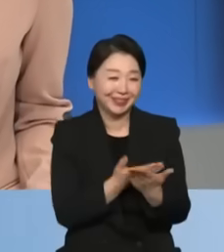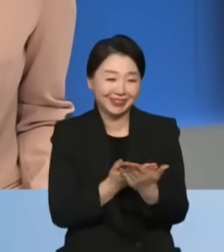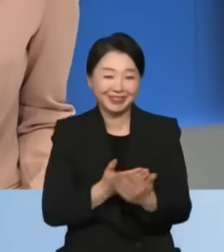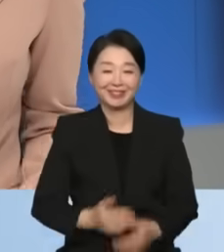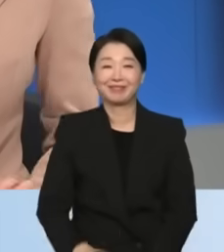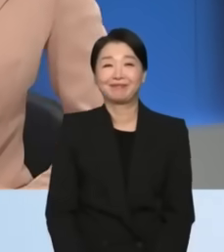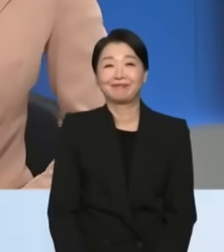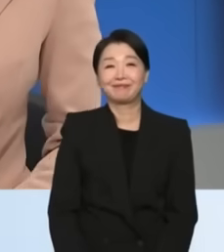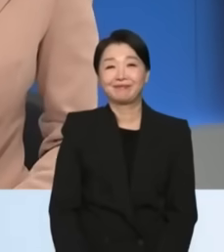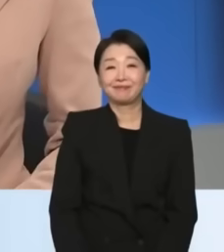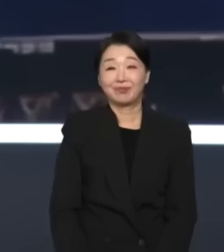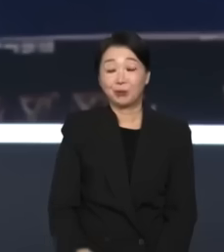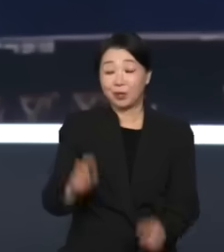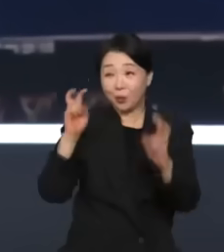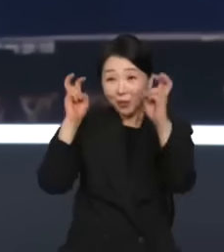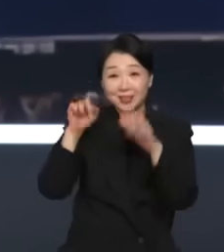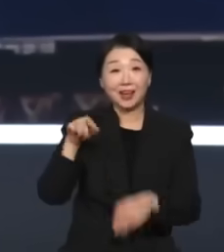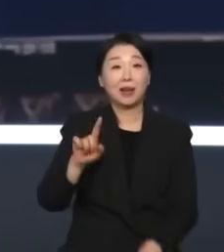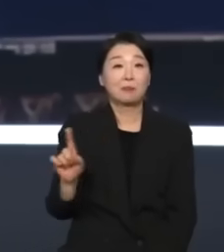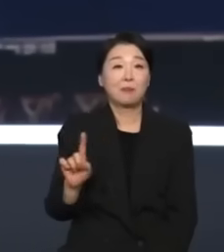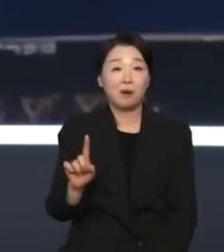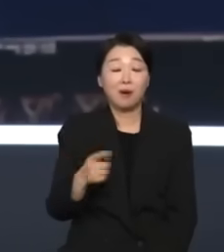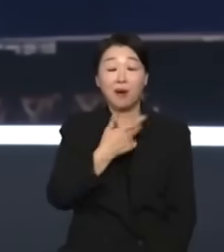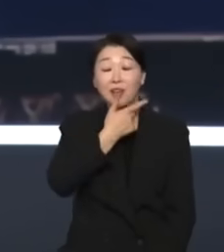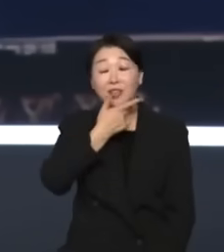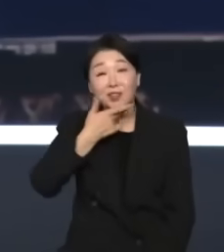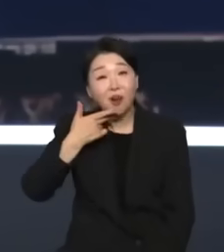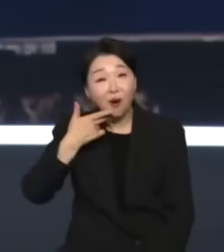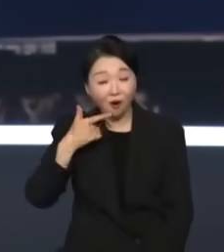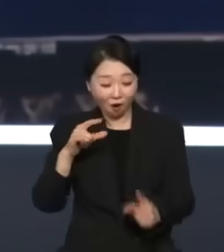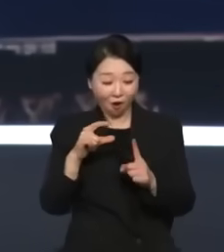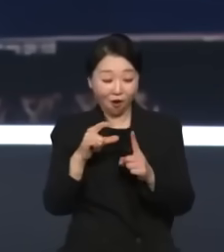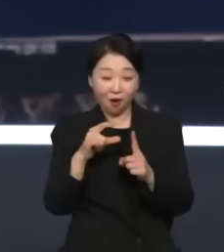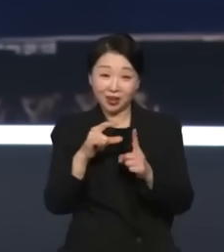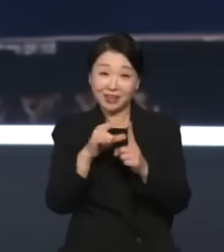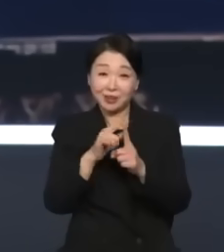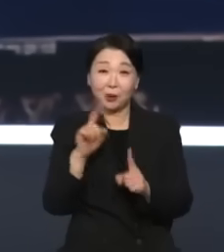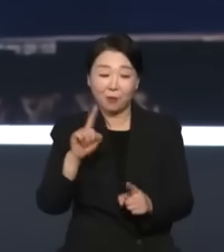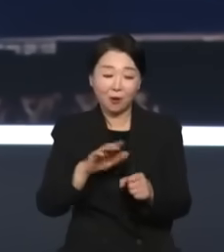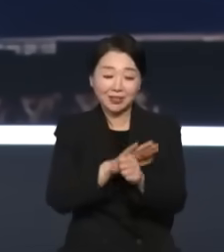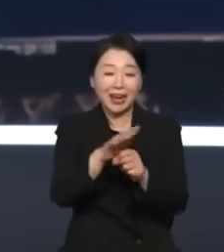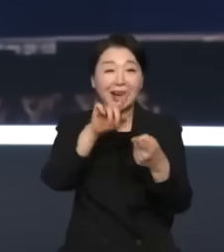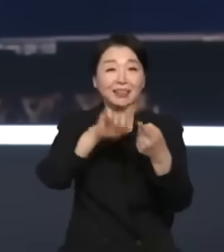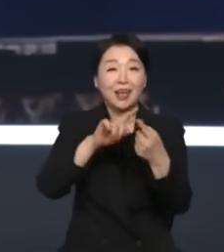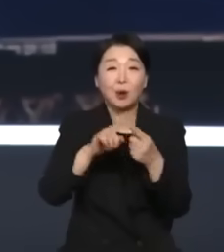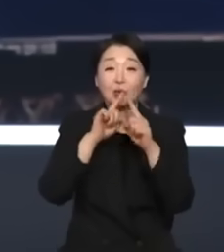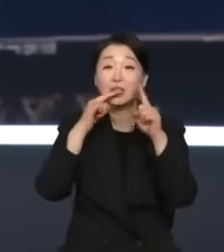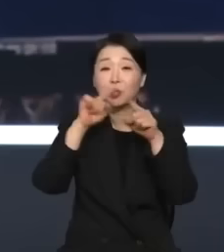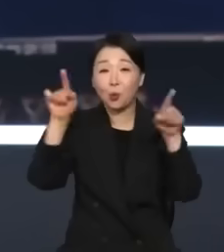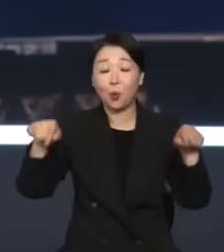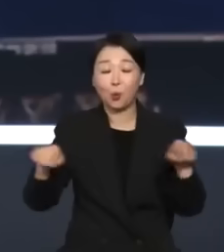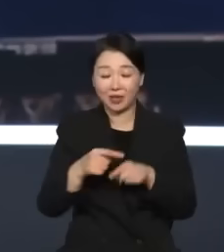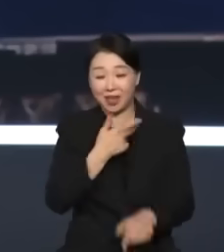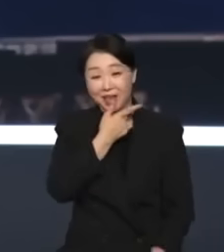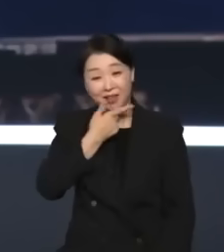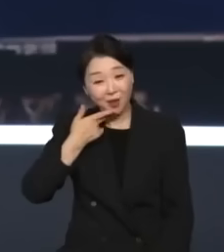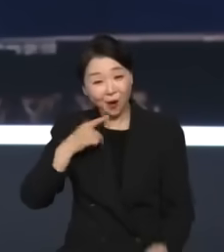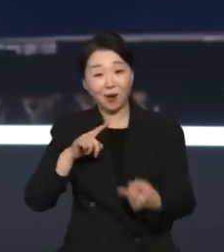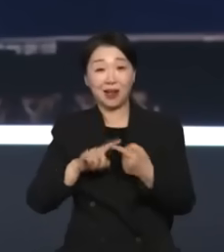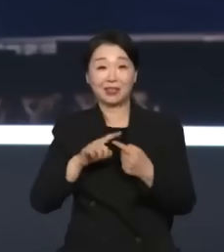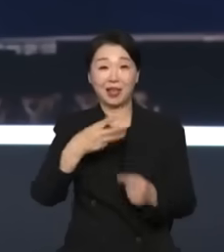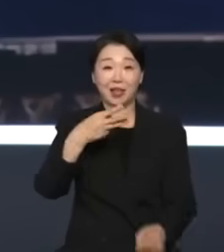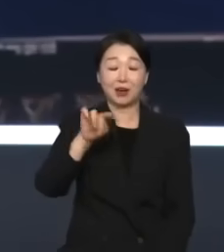네, 러블리 페이퍼는 사실 뭐 영어 이름으로 얘기하면 사랑스러운 종이라고 해석할 수 있는데 네. 사실 영어로 표기할 때는